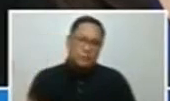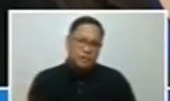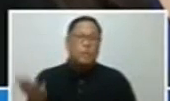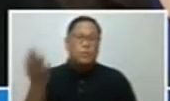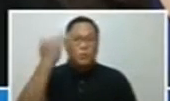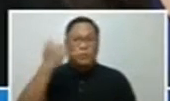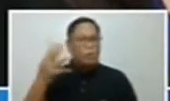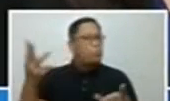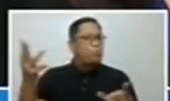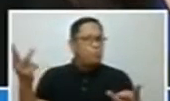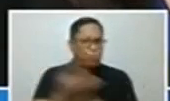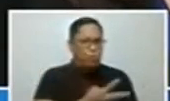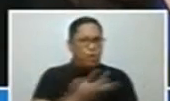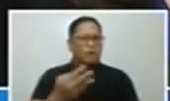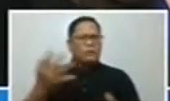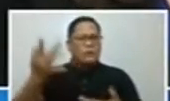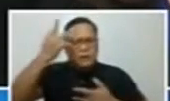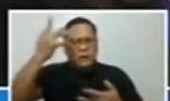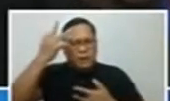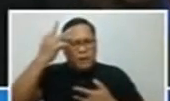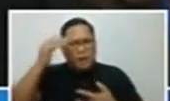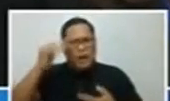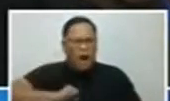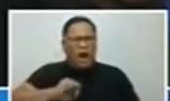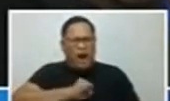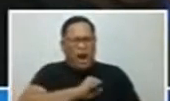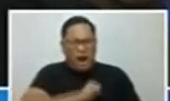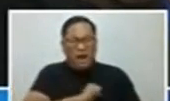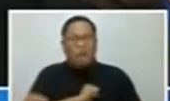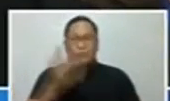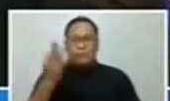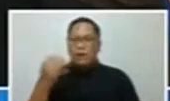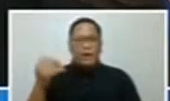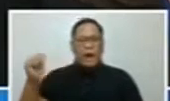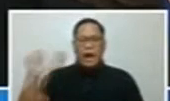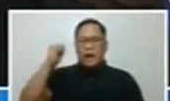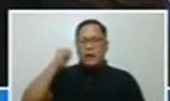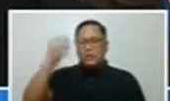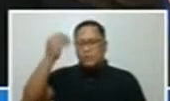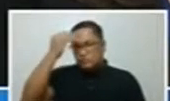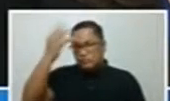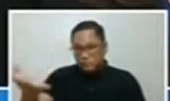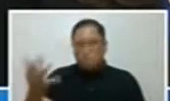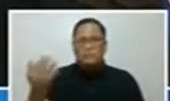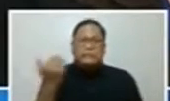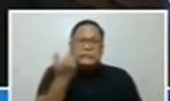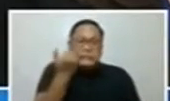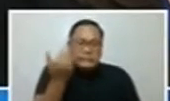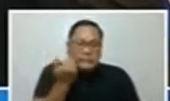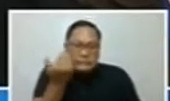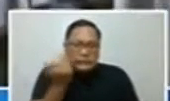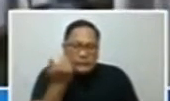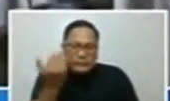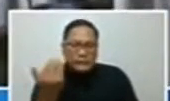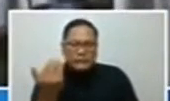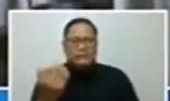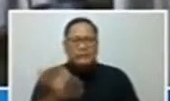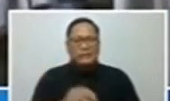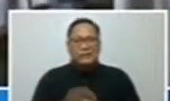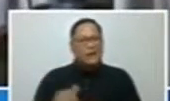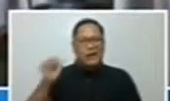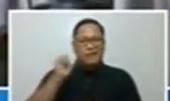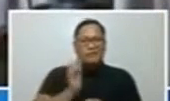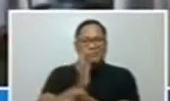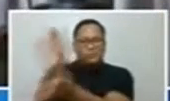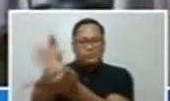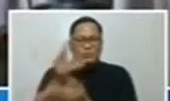At ano pa naman, ano? Yan naman ay i-honor pa rin natin. No? Kung i-renew pa natin yan, maraming trabaho pa rin. Hindi naman nabago yung